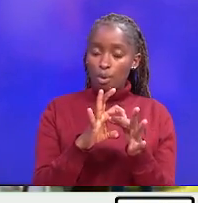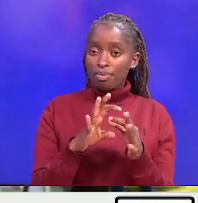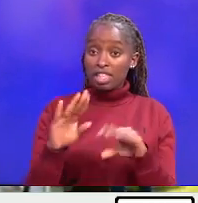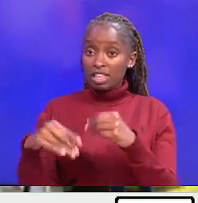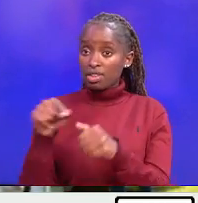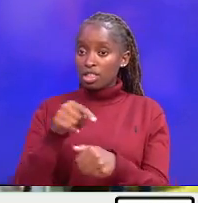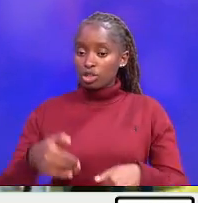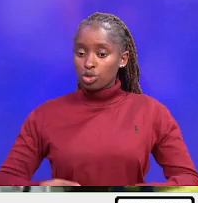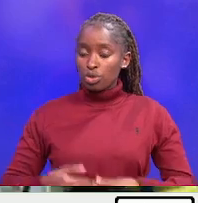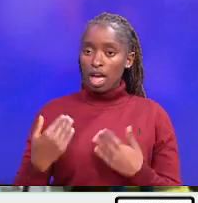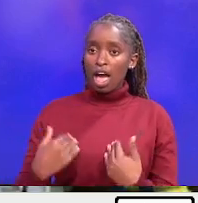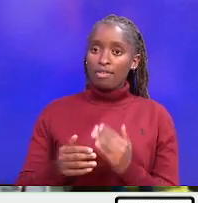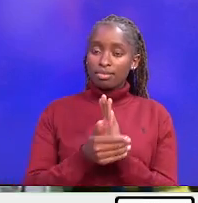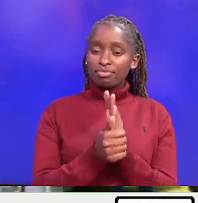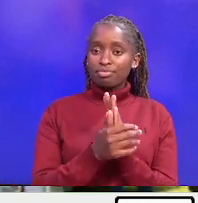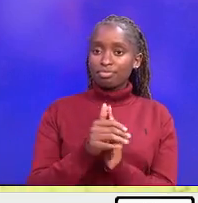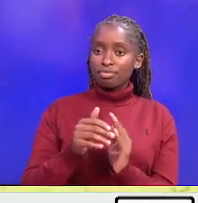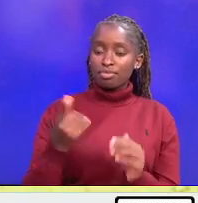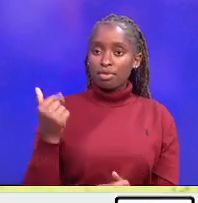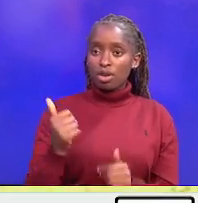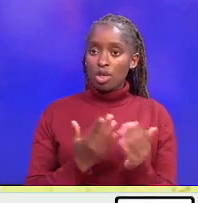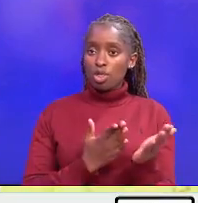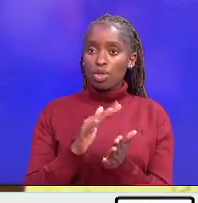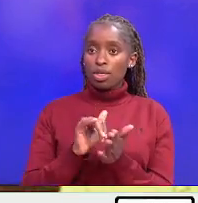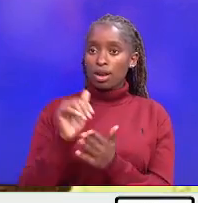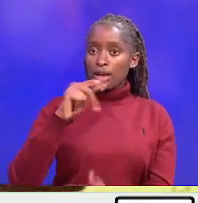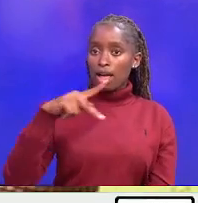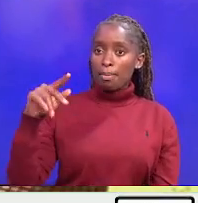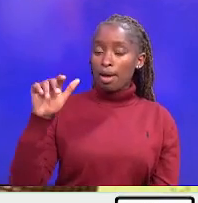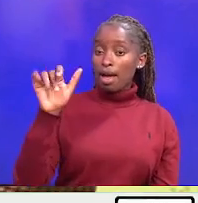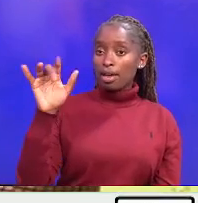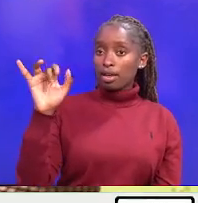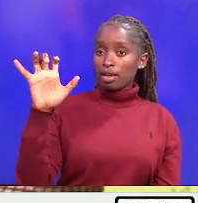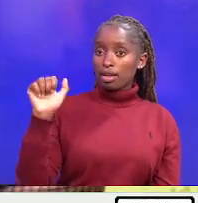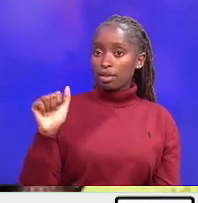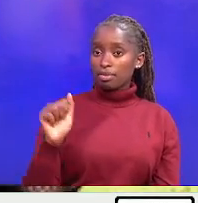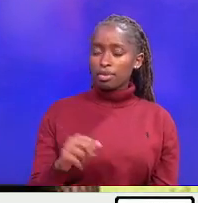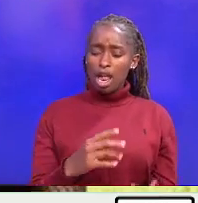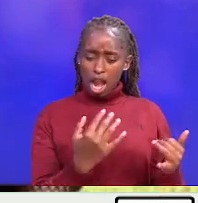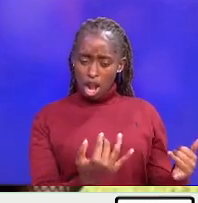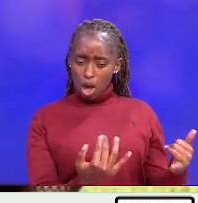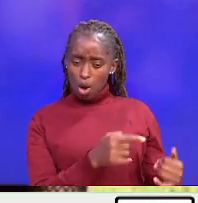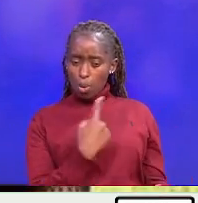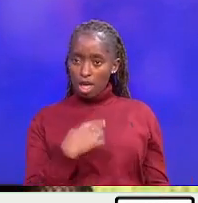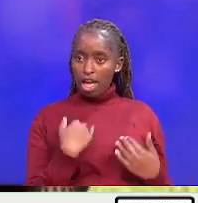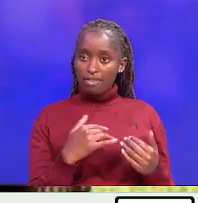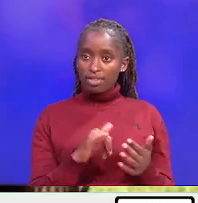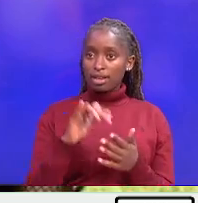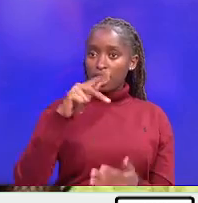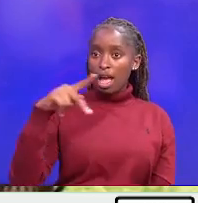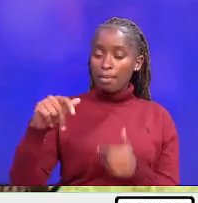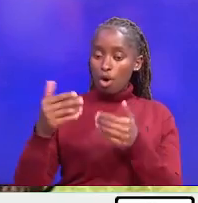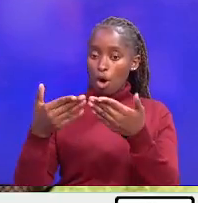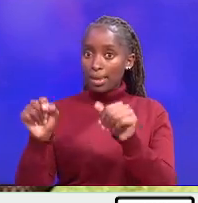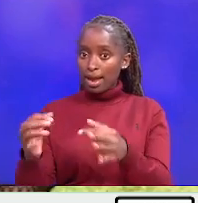ujuzi wa kifedha kupitia app ya Yeah. Tuko na app yenye wanaweza tumia sasa kwa sasa kuweza kufungua account.